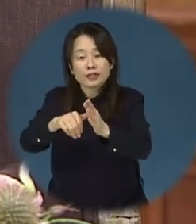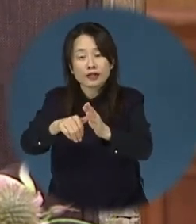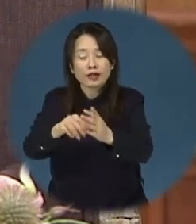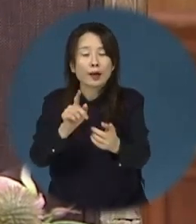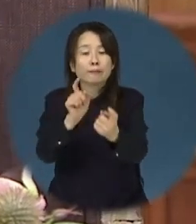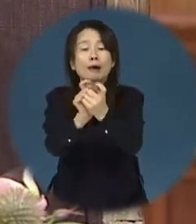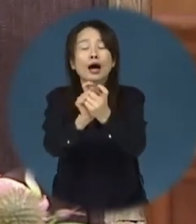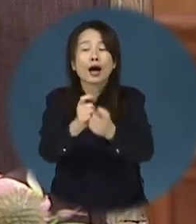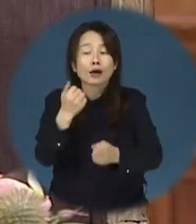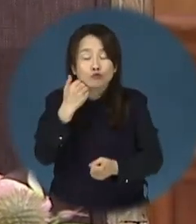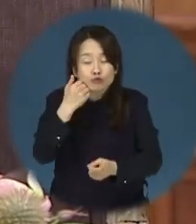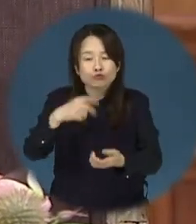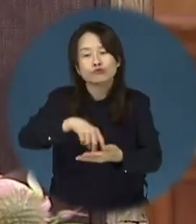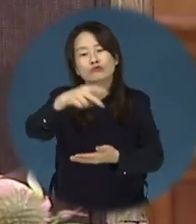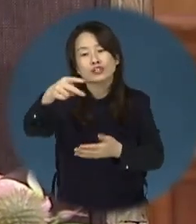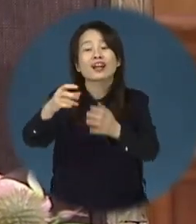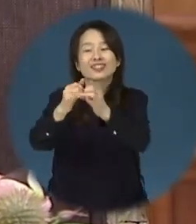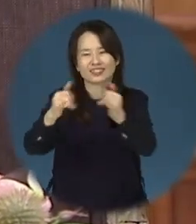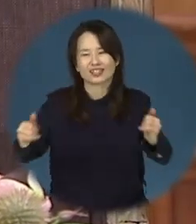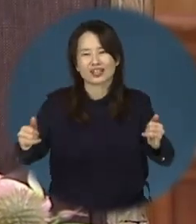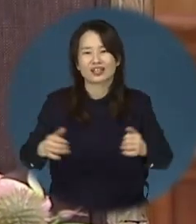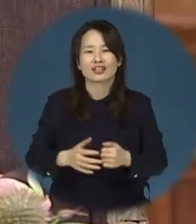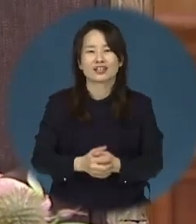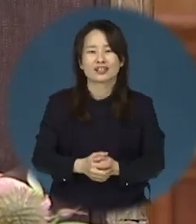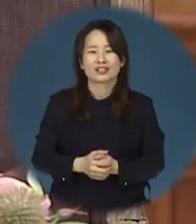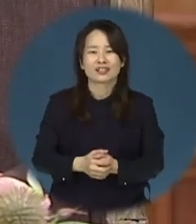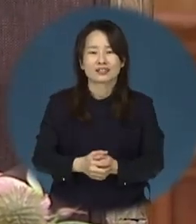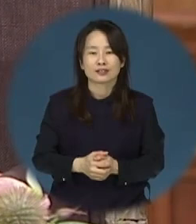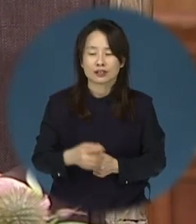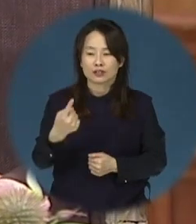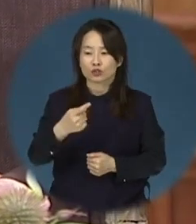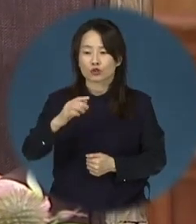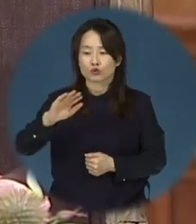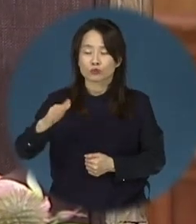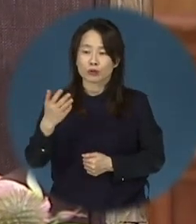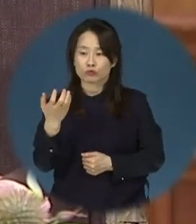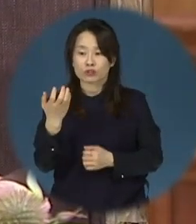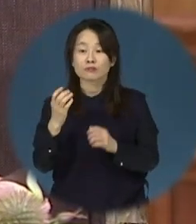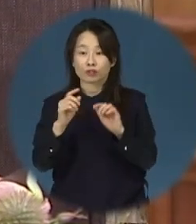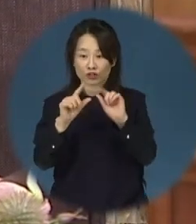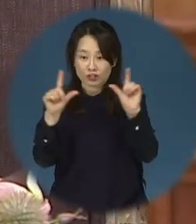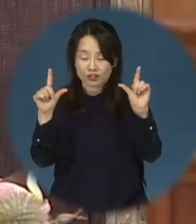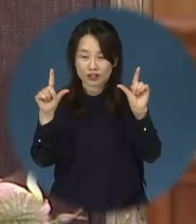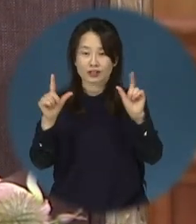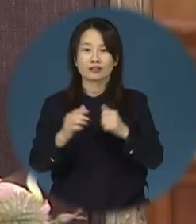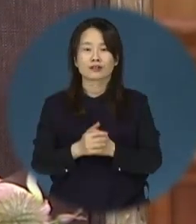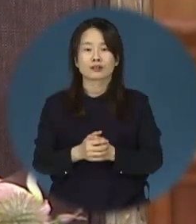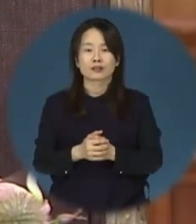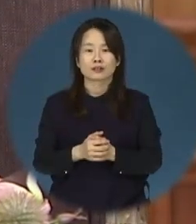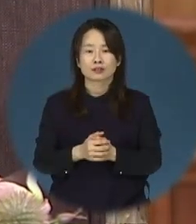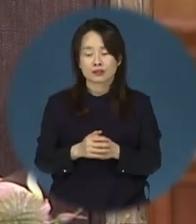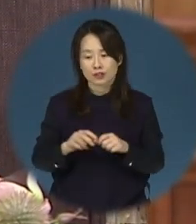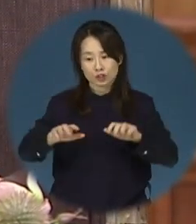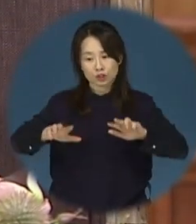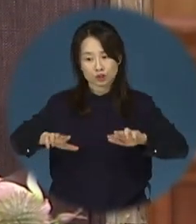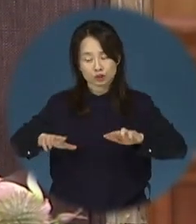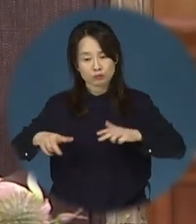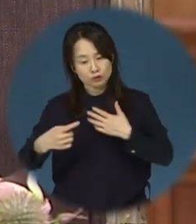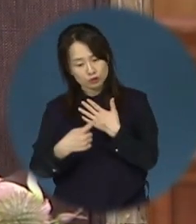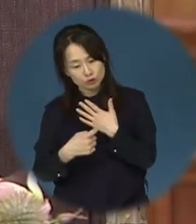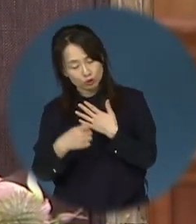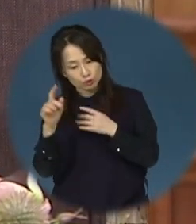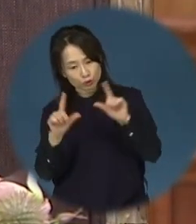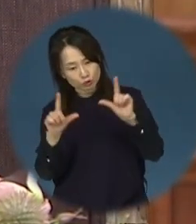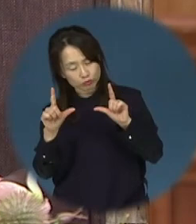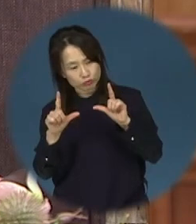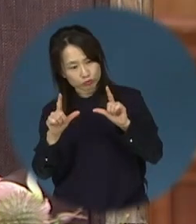지금은 상황이 다른 상황이에요. 그때는 1990년대고 지금은 전혀 그 외모 봐가지고는 노숙인인지